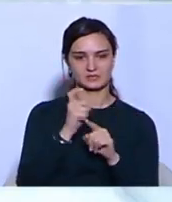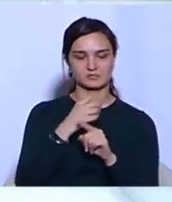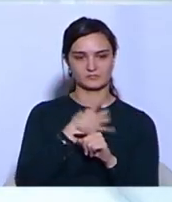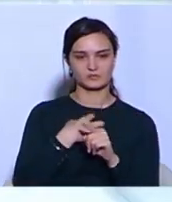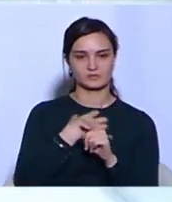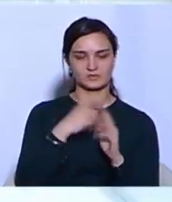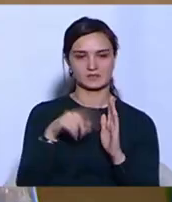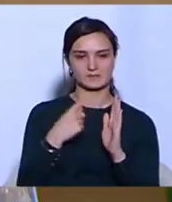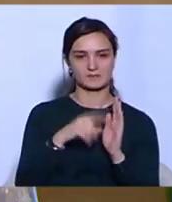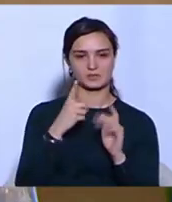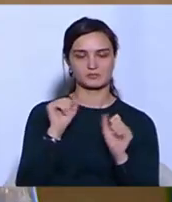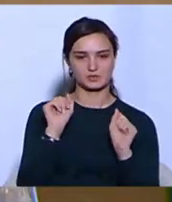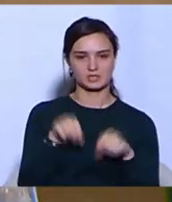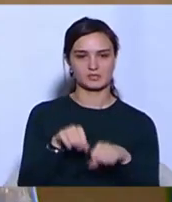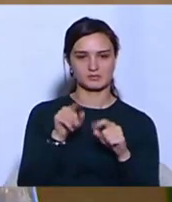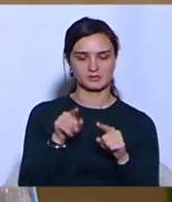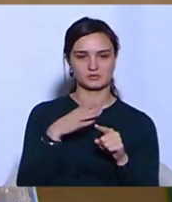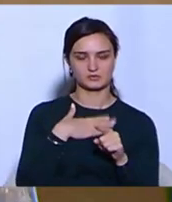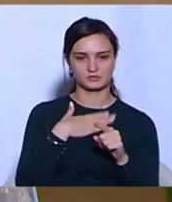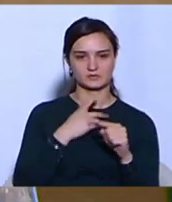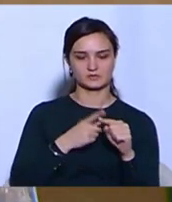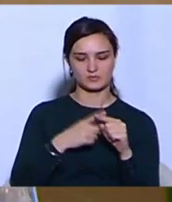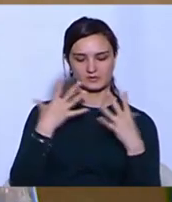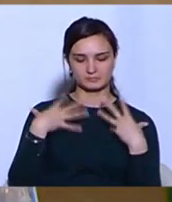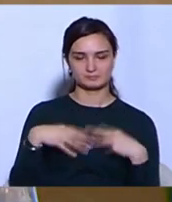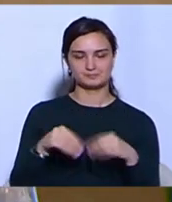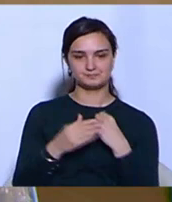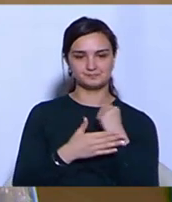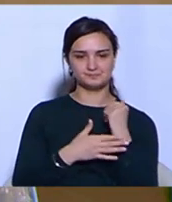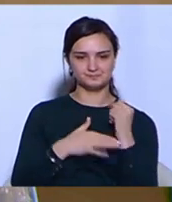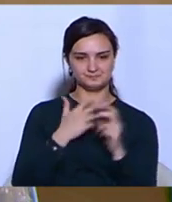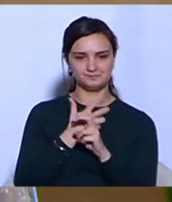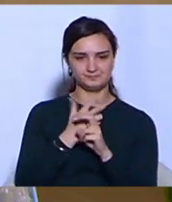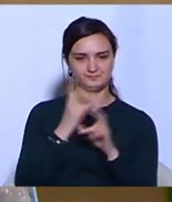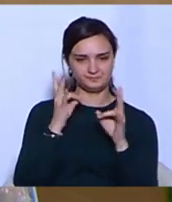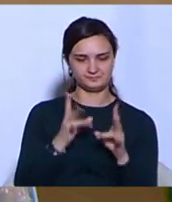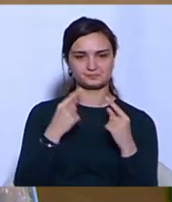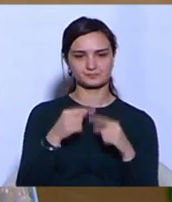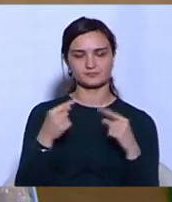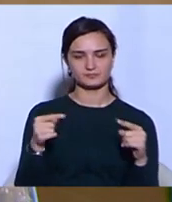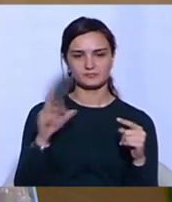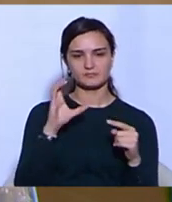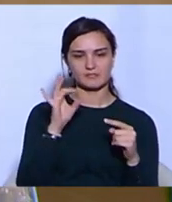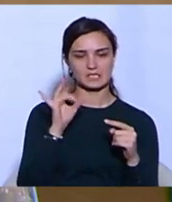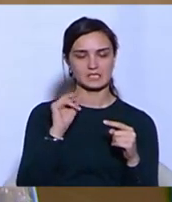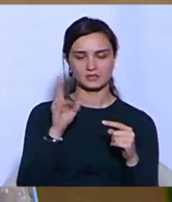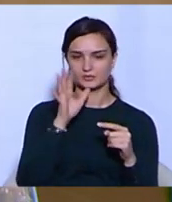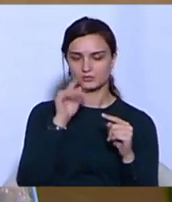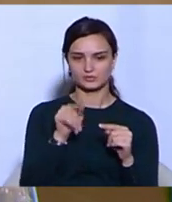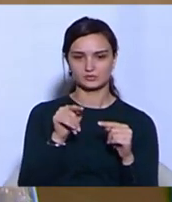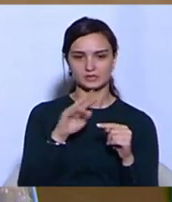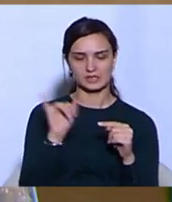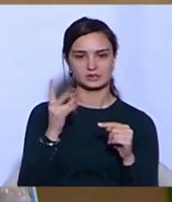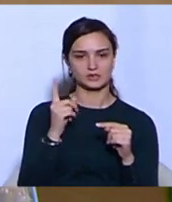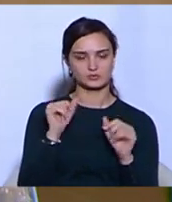მნიშვნელოვან საკითხზე, რატომ შეიძლება ჩვენი ზლოვანი სისტემა დაზიანდეს სხვადასხვა სიმსივნური პროცესის დამსახურებით,